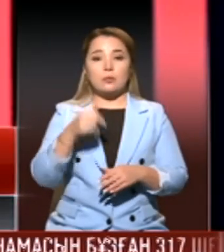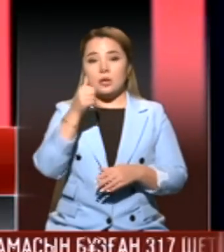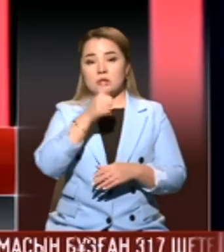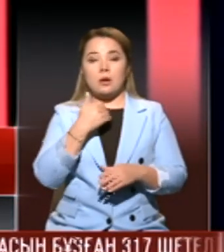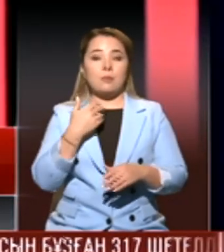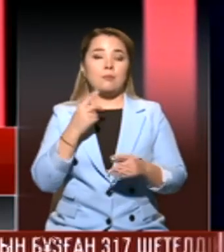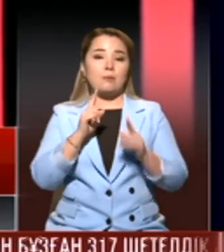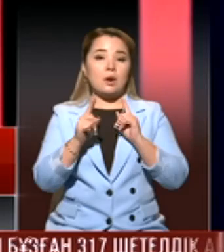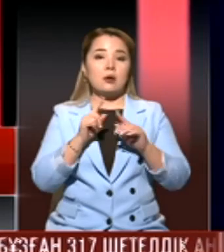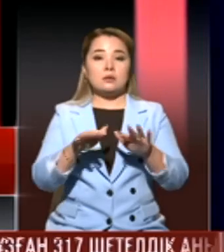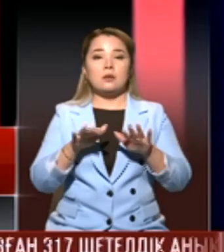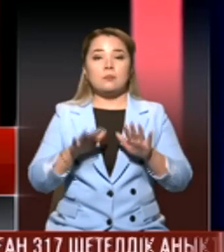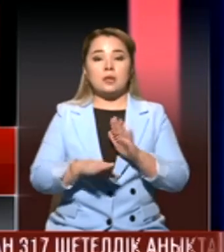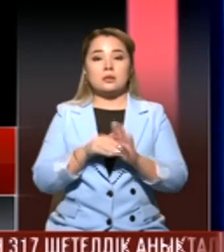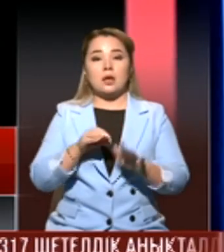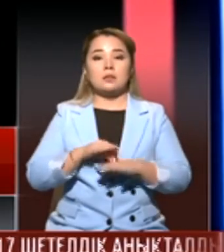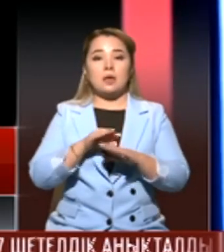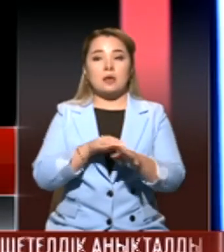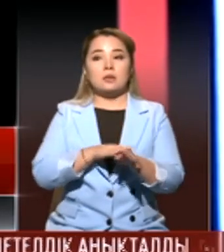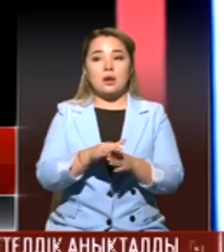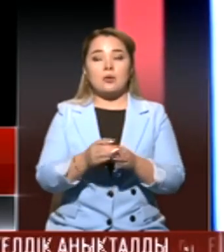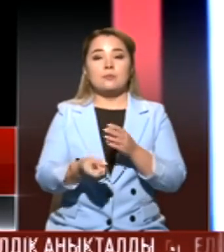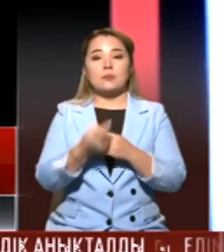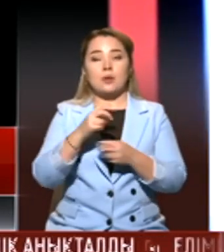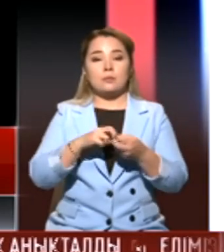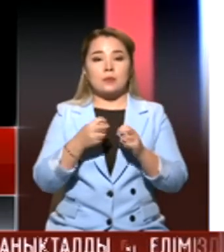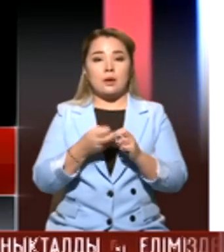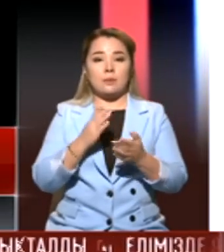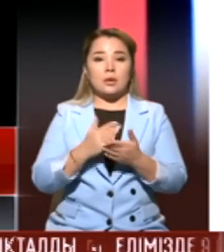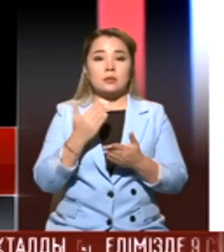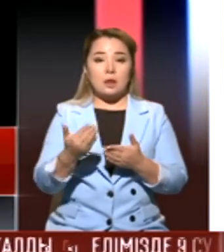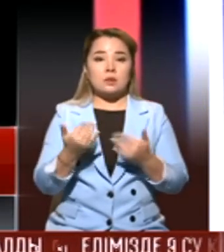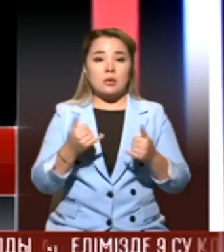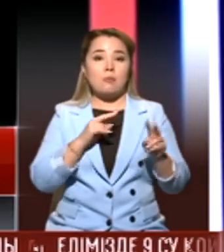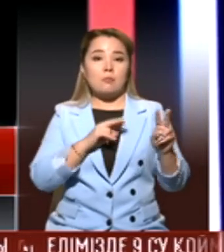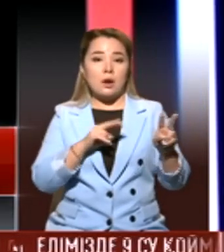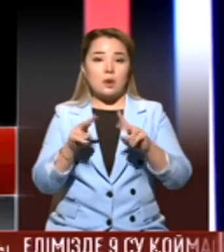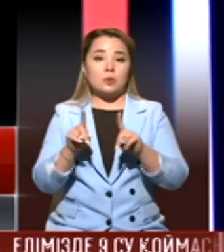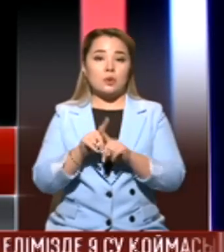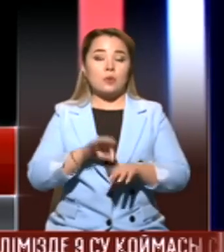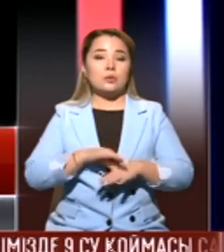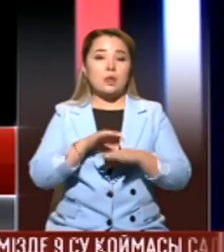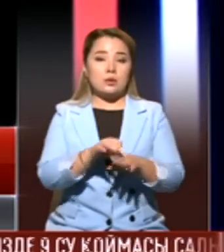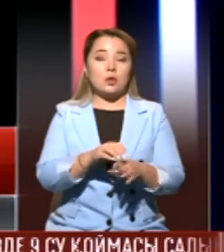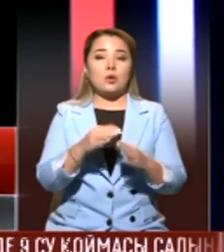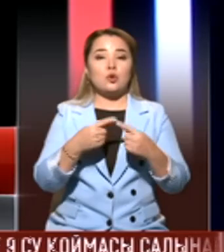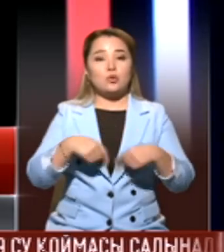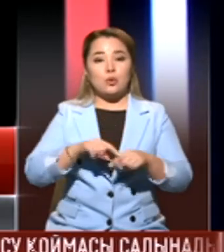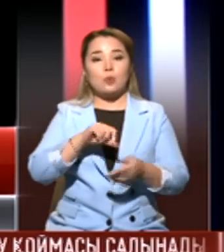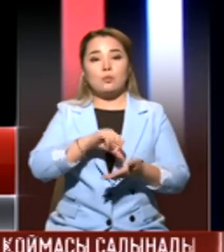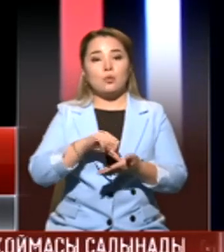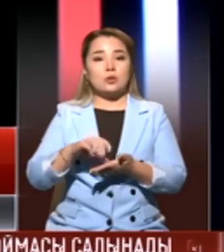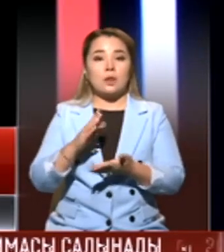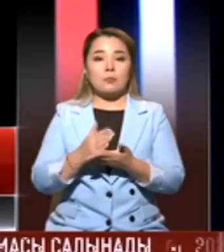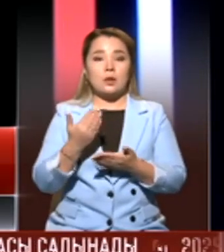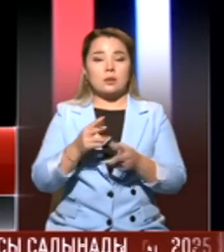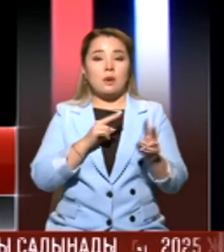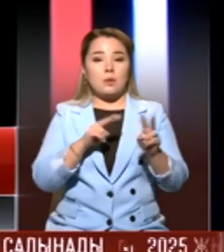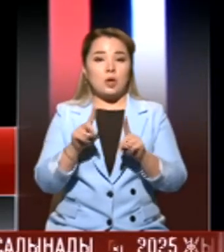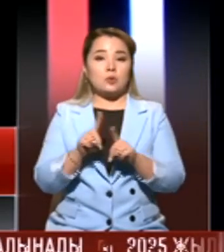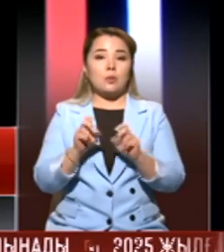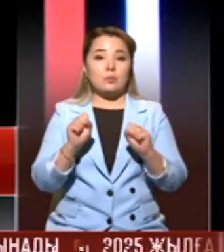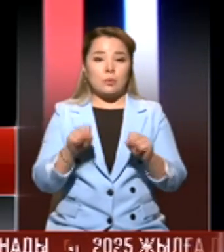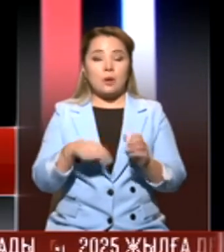жылғы парламент сайлауы кезінде халықты қынжылтқан тағы бір мәселе бар. Бұл жерде бақылаушы болатындар міндетті түрде ұйымның мүшесі болу керек. Ұйым ғана бақылай алады